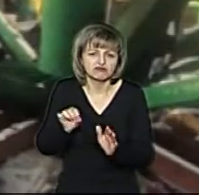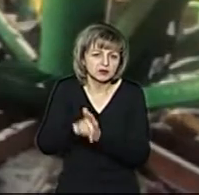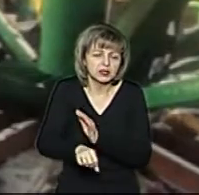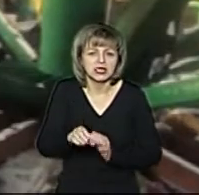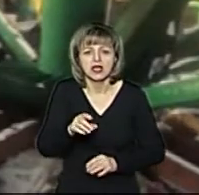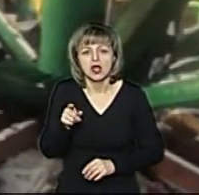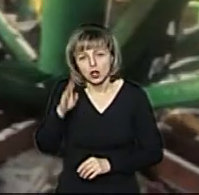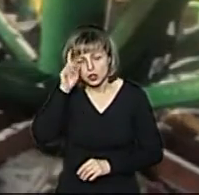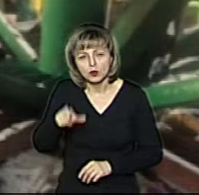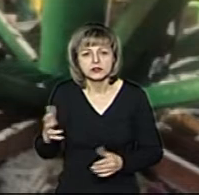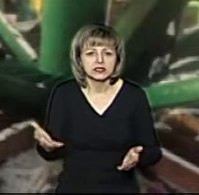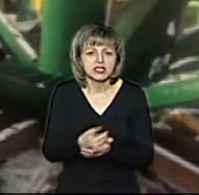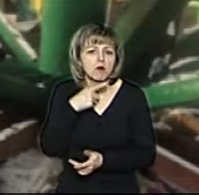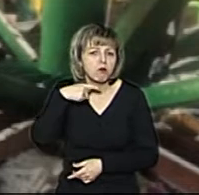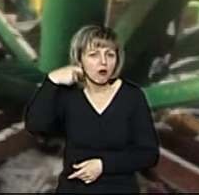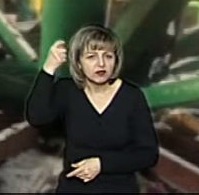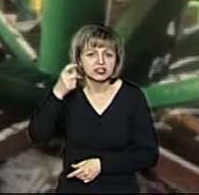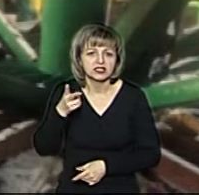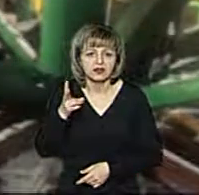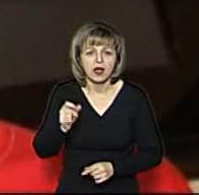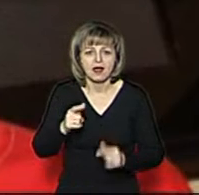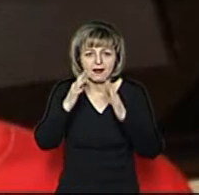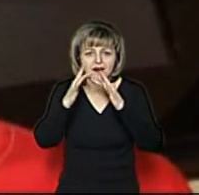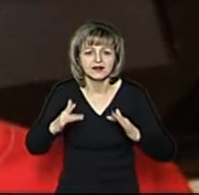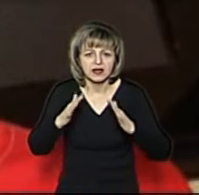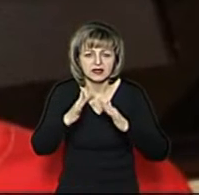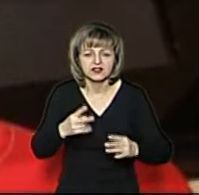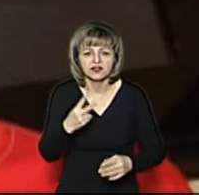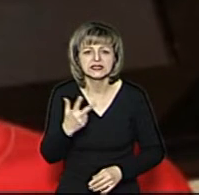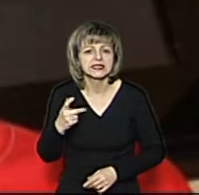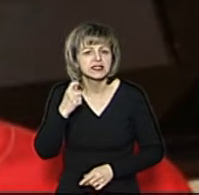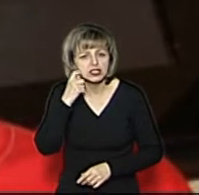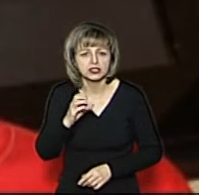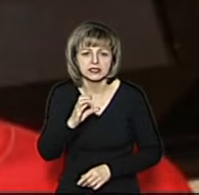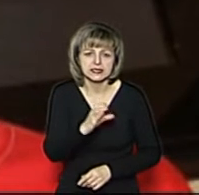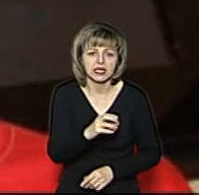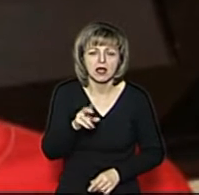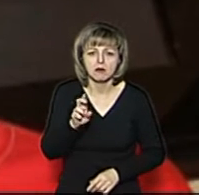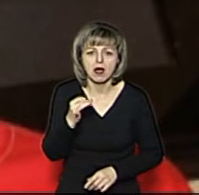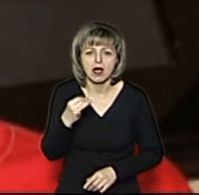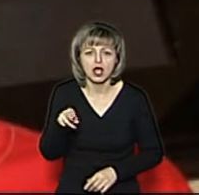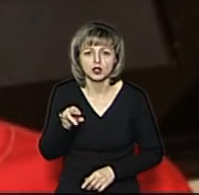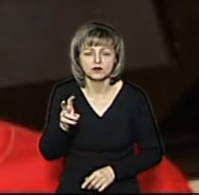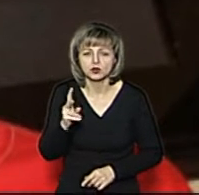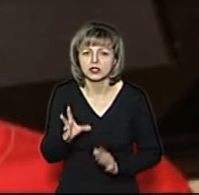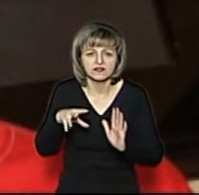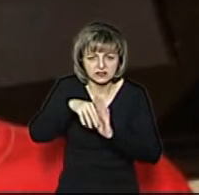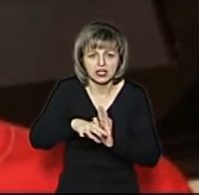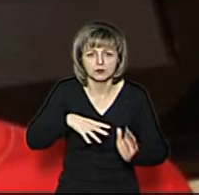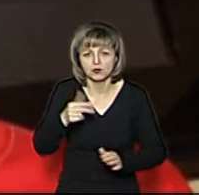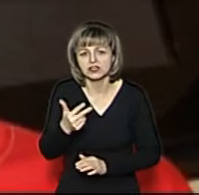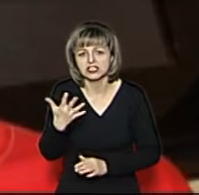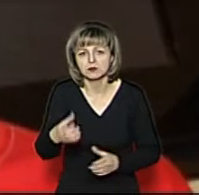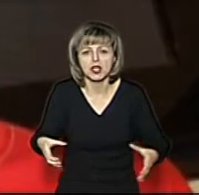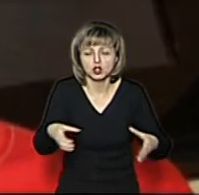Віктора Хом'яка знайшли повішеним на Майданівській ялинці. 23-річного Сергія Байдовського, який теж був у складі